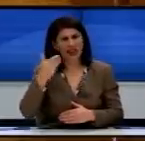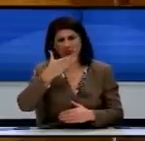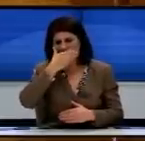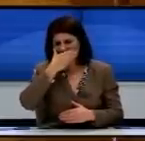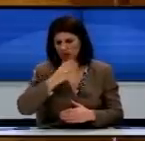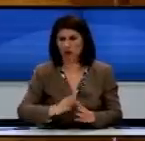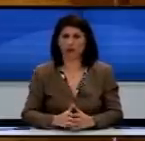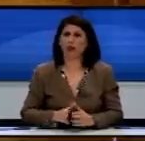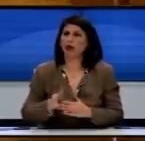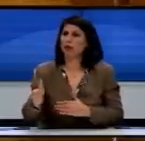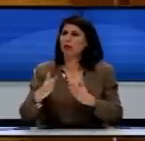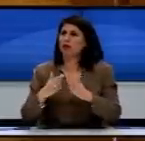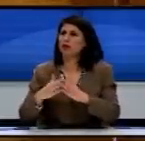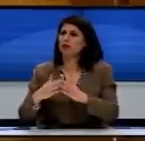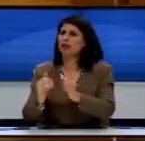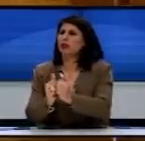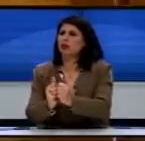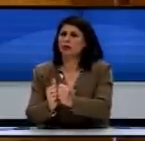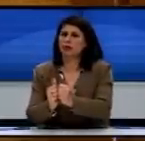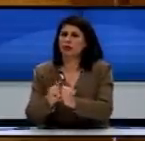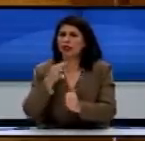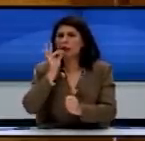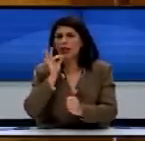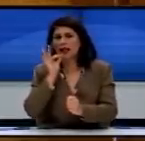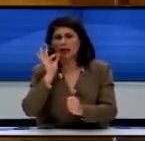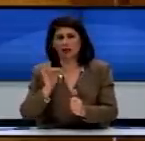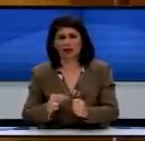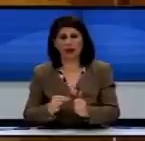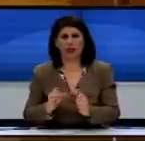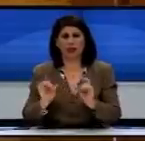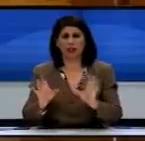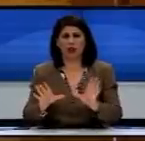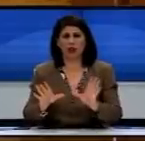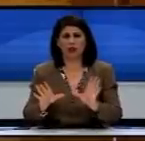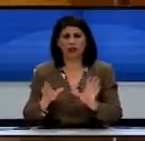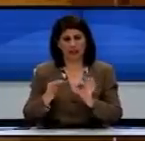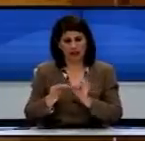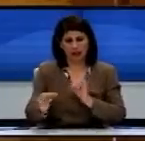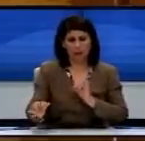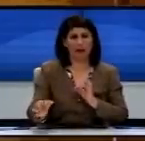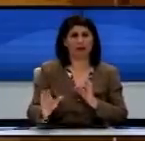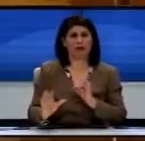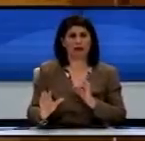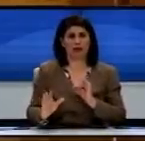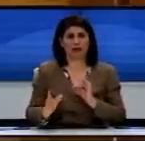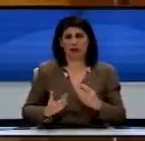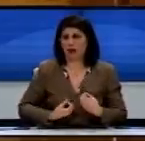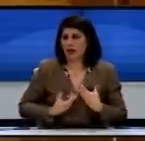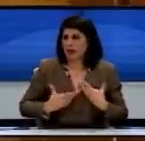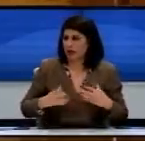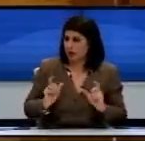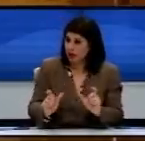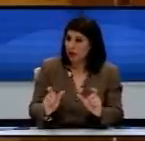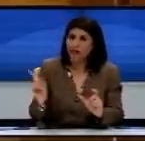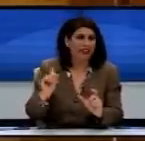μάσκα του, να πάει στο σπίτι ενός φίλου και να πιει ένα καφέ χωρίς να τηρήσει τα απαραίτητα μέτρα προστασίας και να αισθάνεται ότι είναι ασφαλής